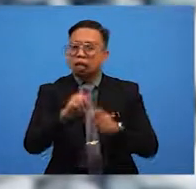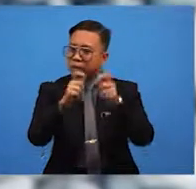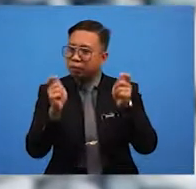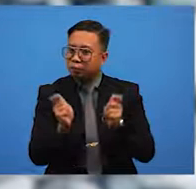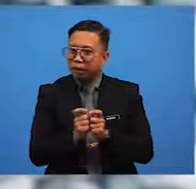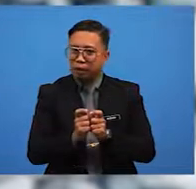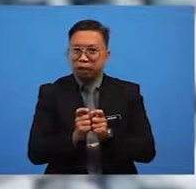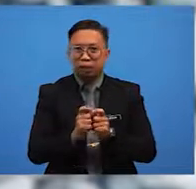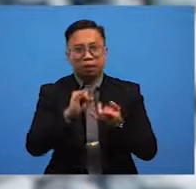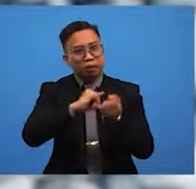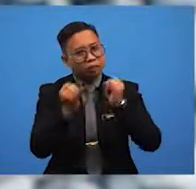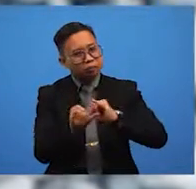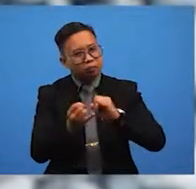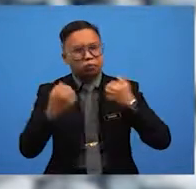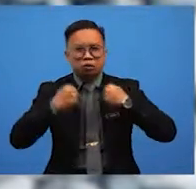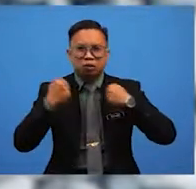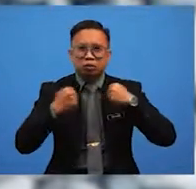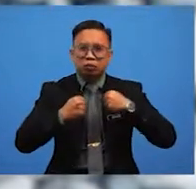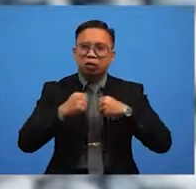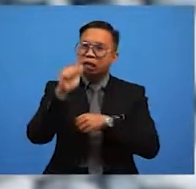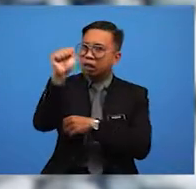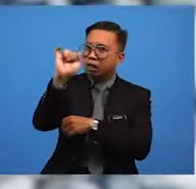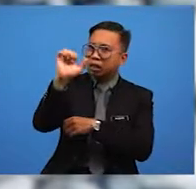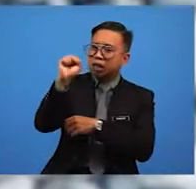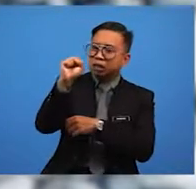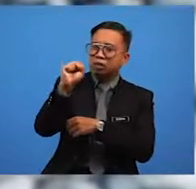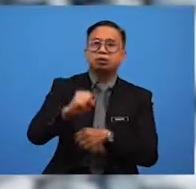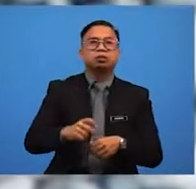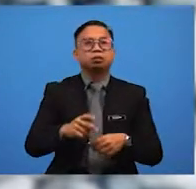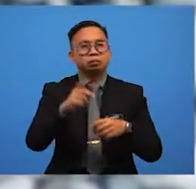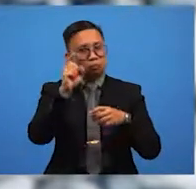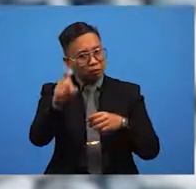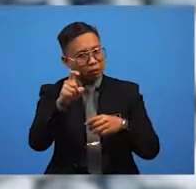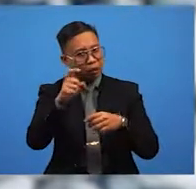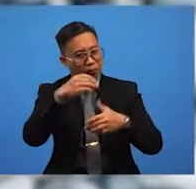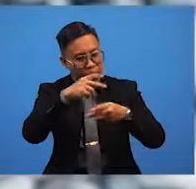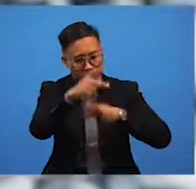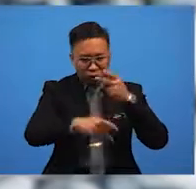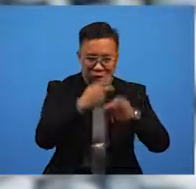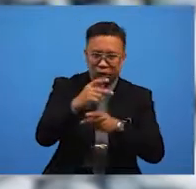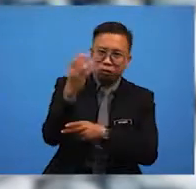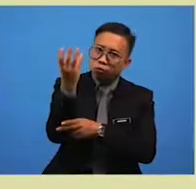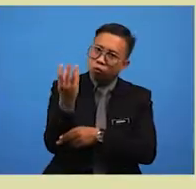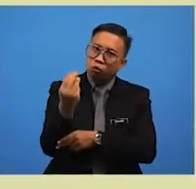beriklim sejuk pula, ejen ais memainkan peranan penting dalam menjalankan proses lulu